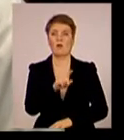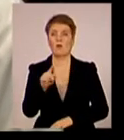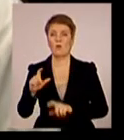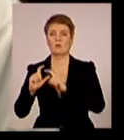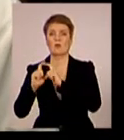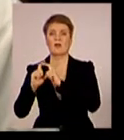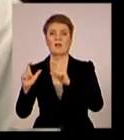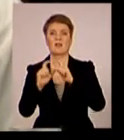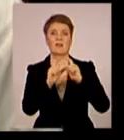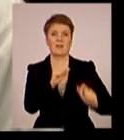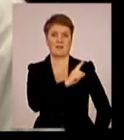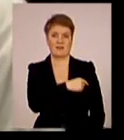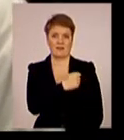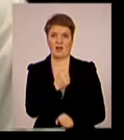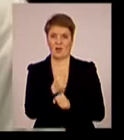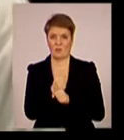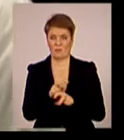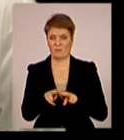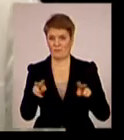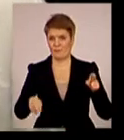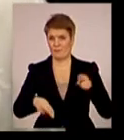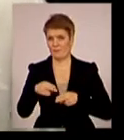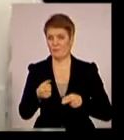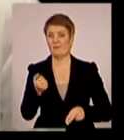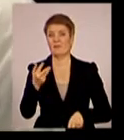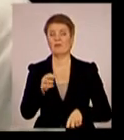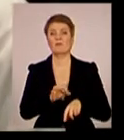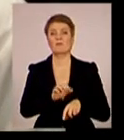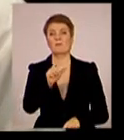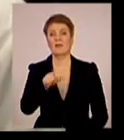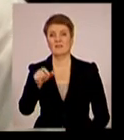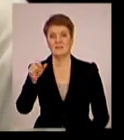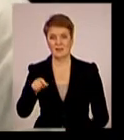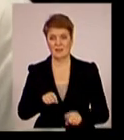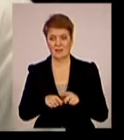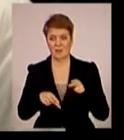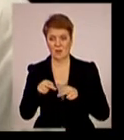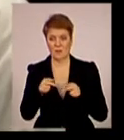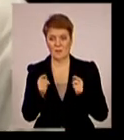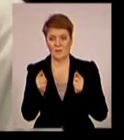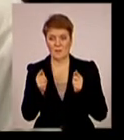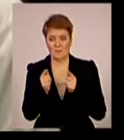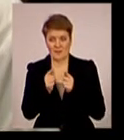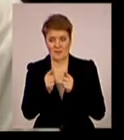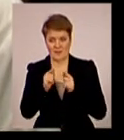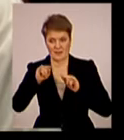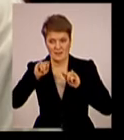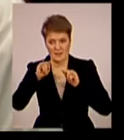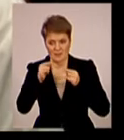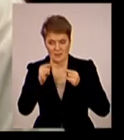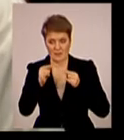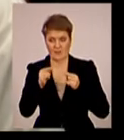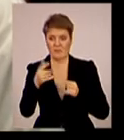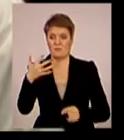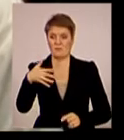робить операції такого плану. Причому кількість пацієнтів, які оперуються такими міні-доступами, через міні-доступи, становить